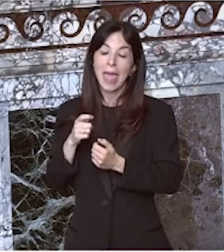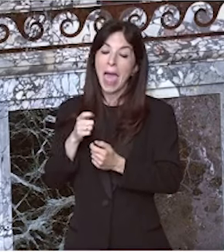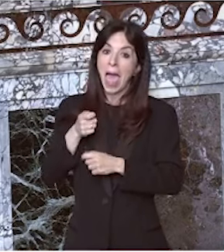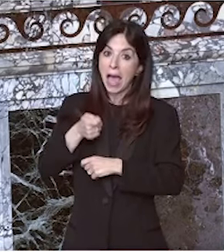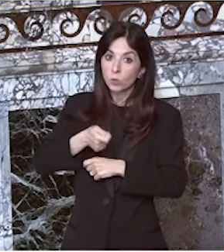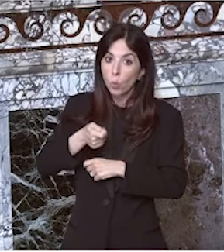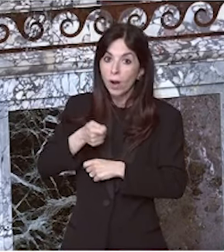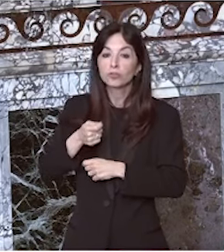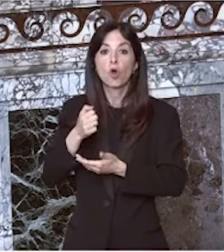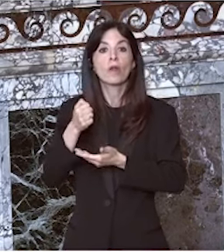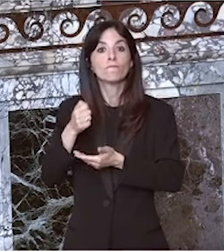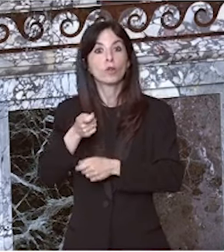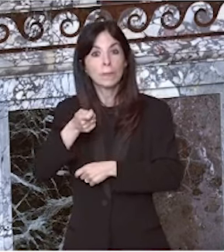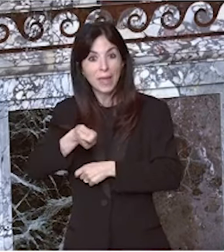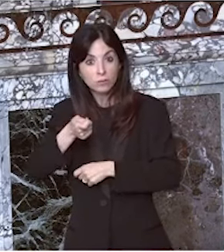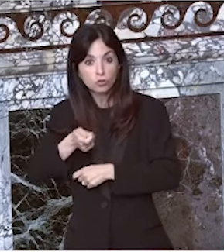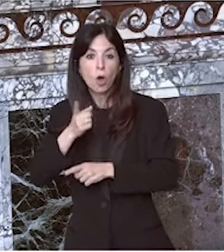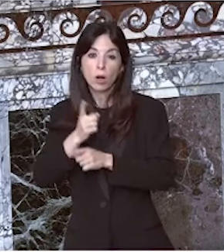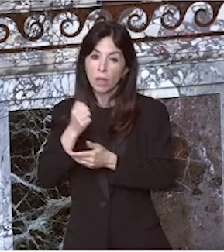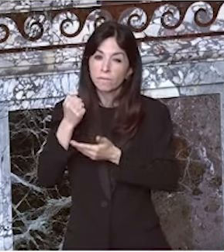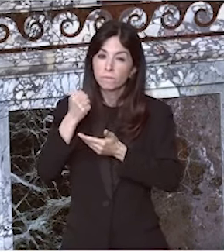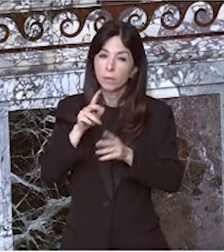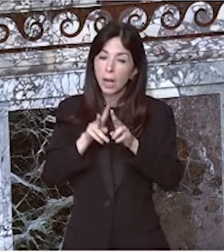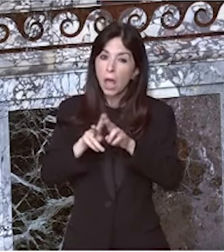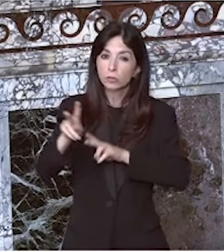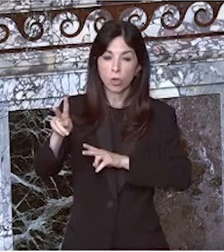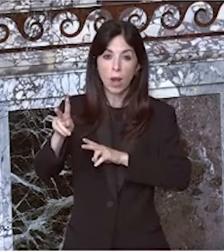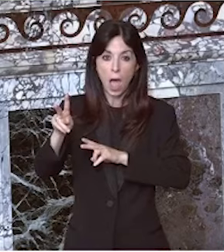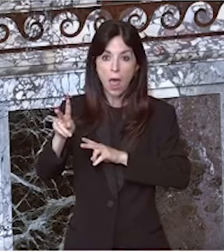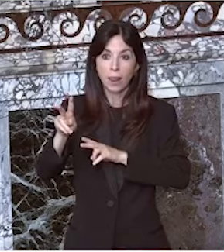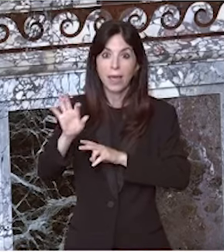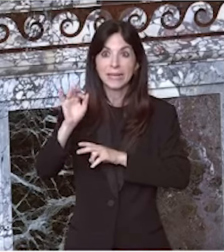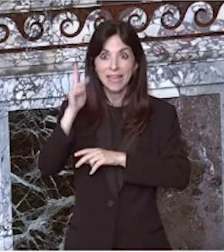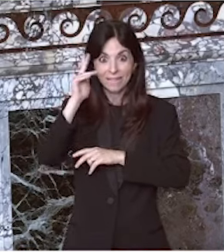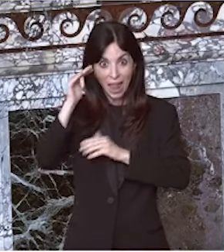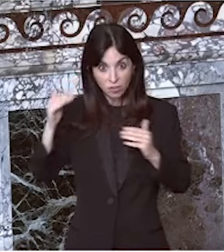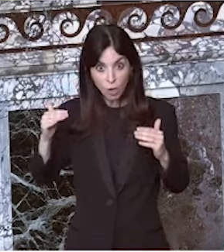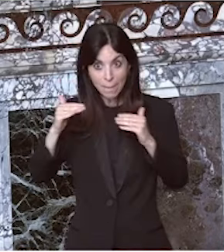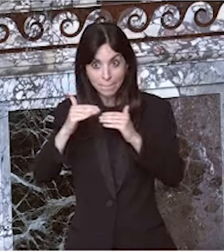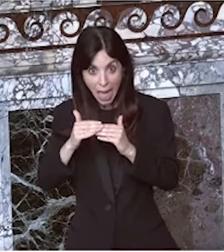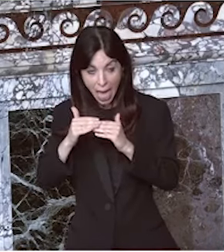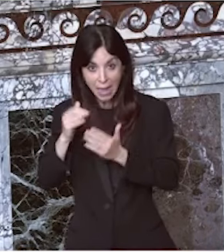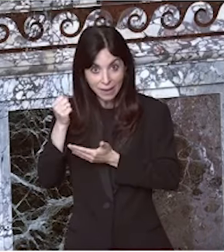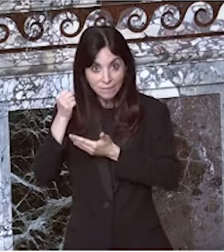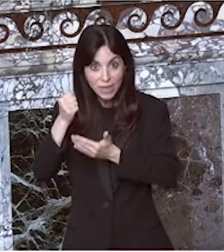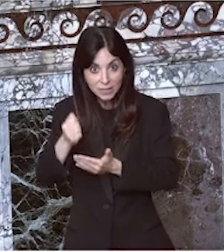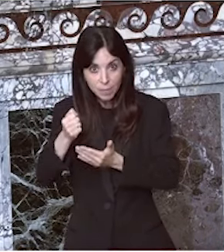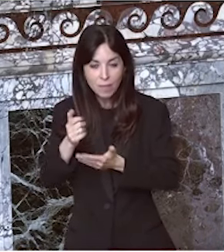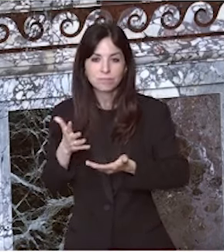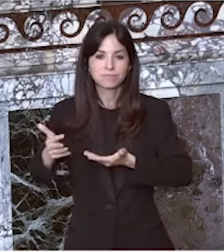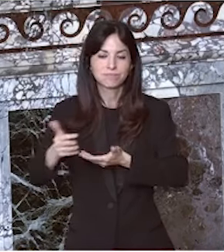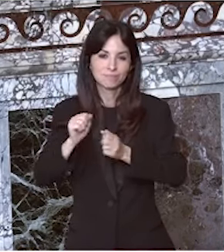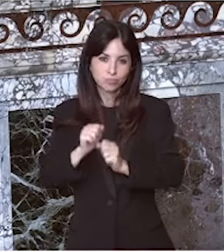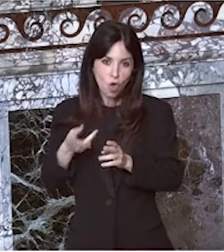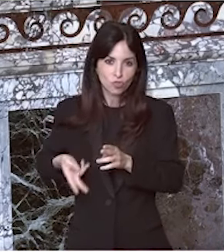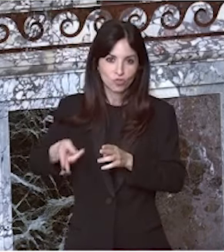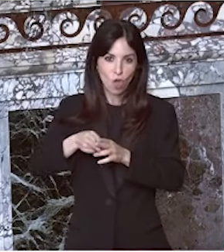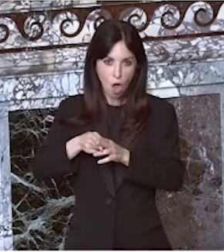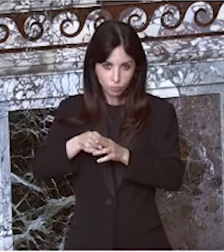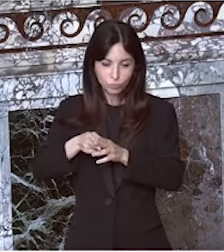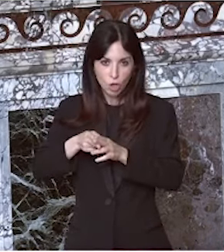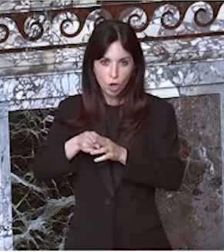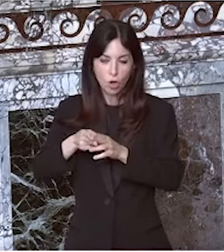pensione investissero nei fondi nazionali una quota dell'attivo pari a quella della Francia, la raccolta raddoppierebbe. La